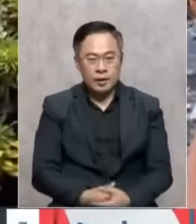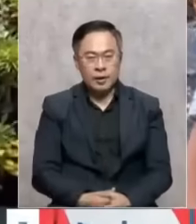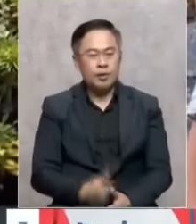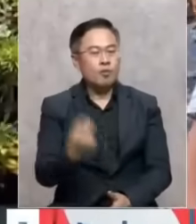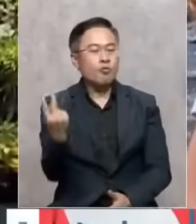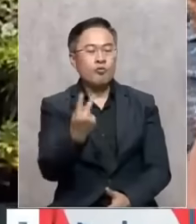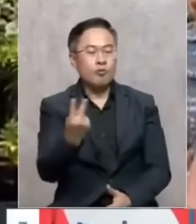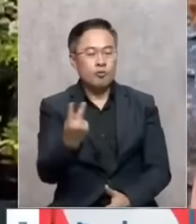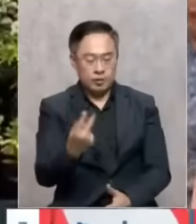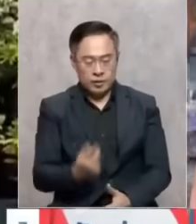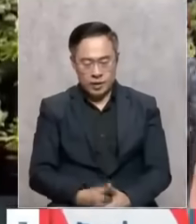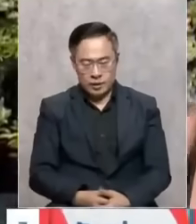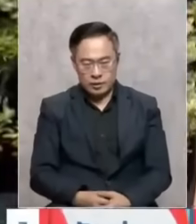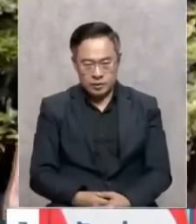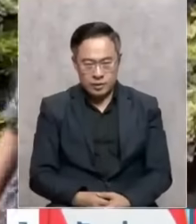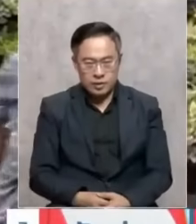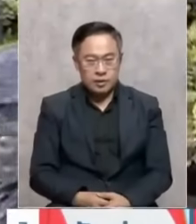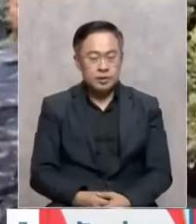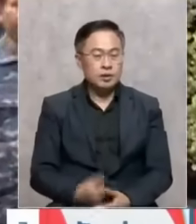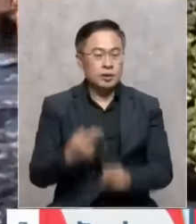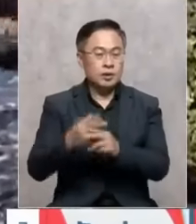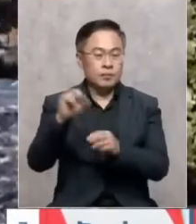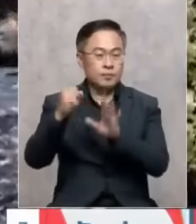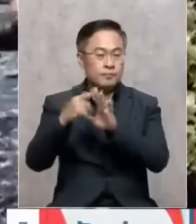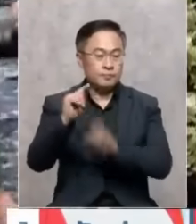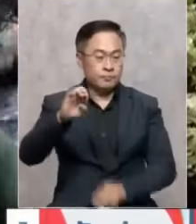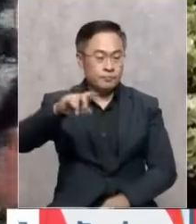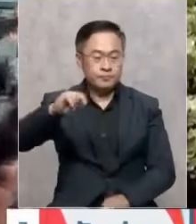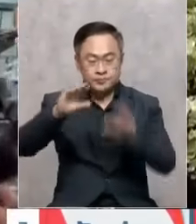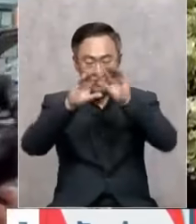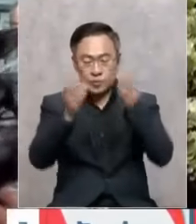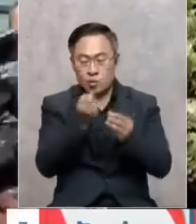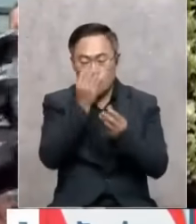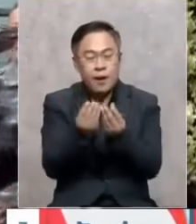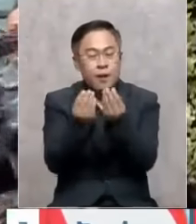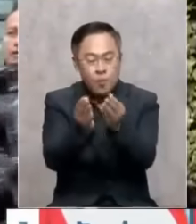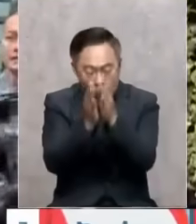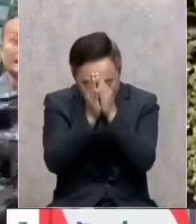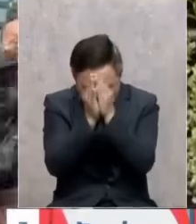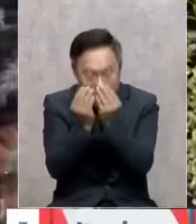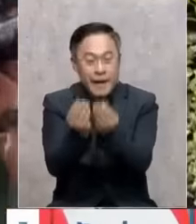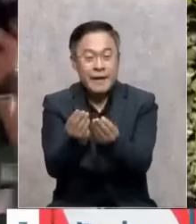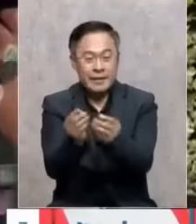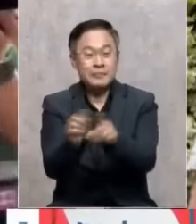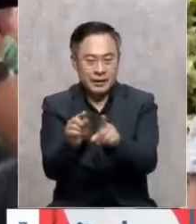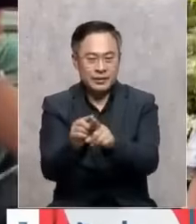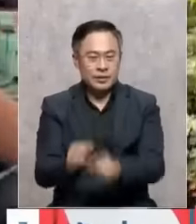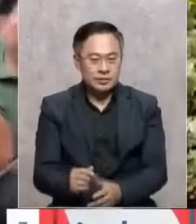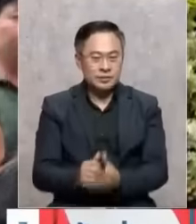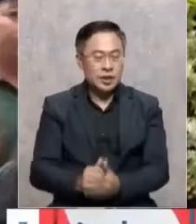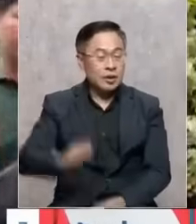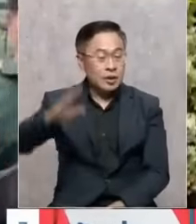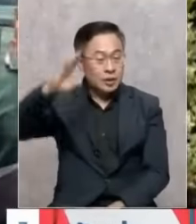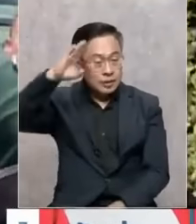ยชื่นมื่นคุณผู้ชมคะคุณสุทินนำพวงมาลัยมาไหว้พลอากาศเอกสุกัมพลด้วยนะคะ ซึ่งแน่นอนว่าพลอากาศเอกสุกัม